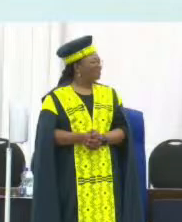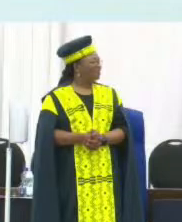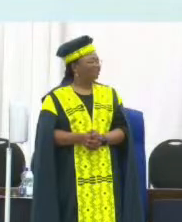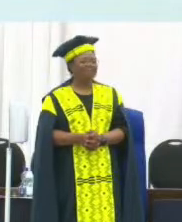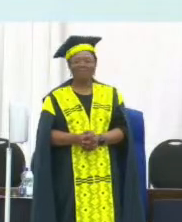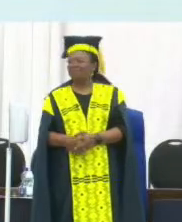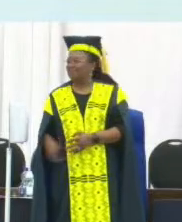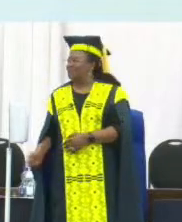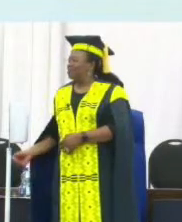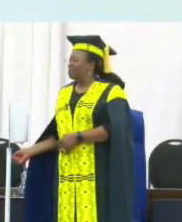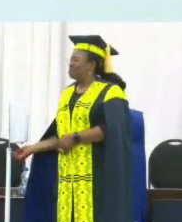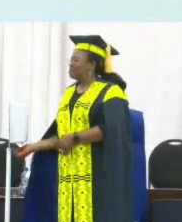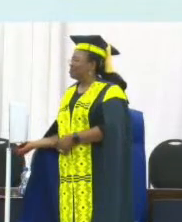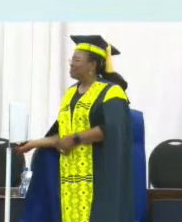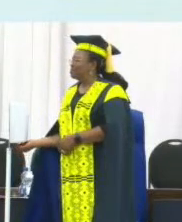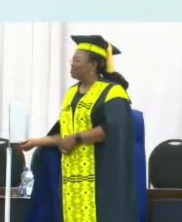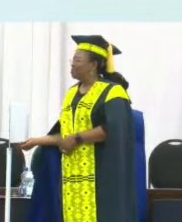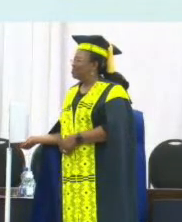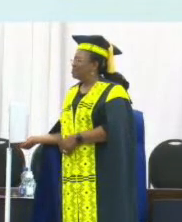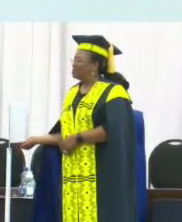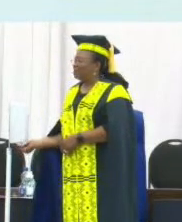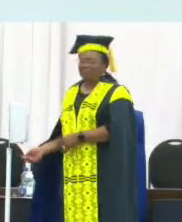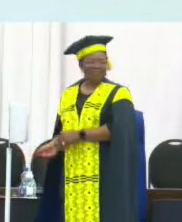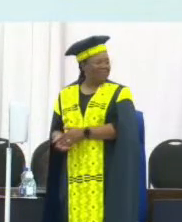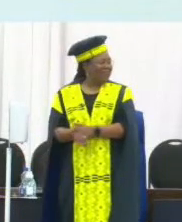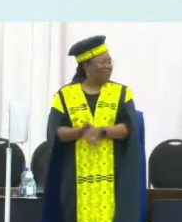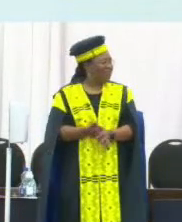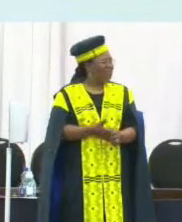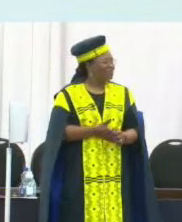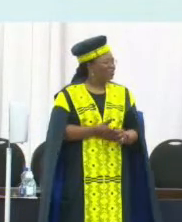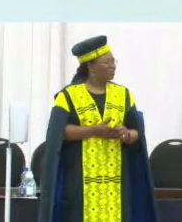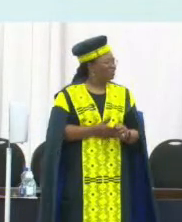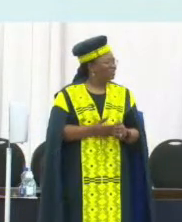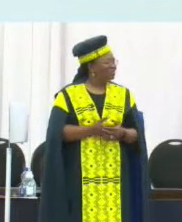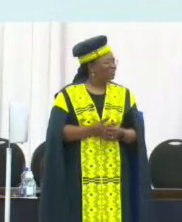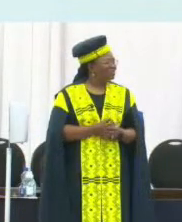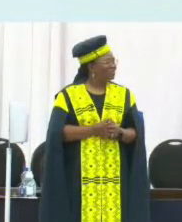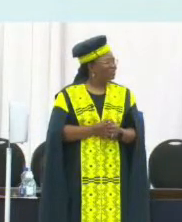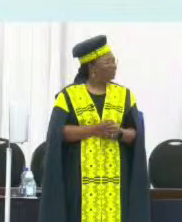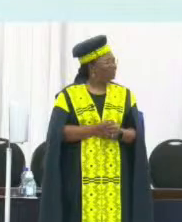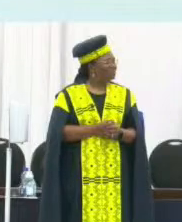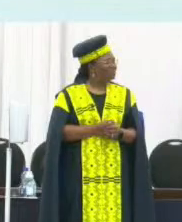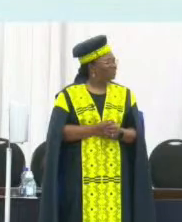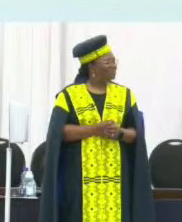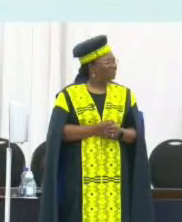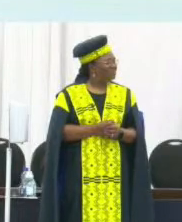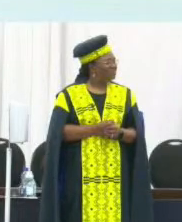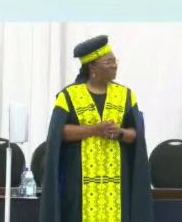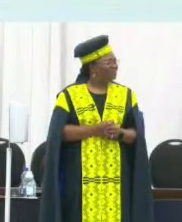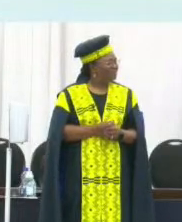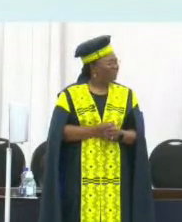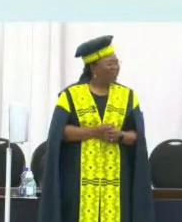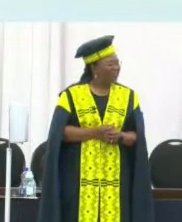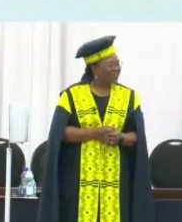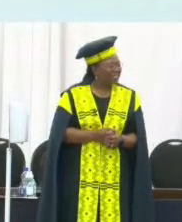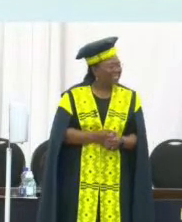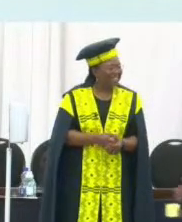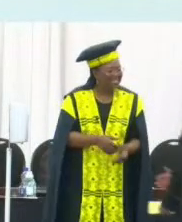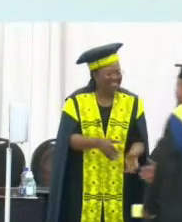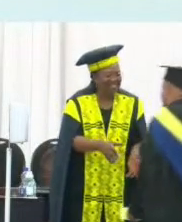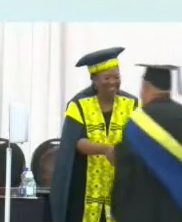Zine Nosine Holoma.